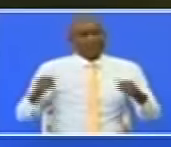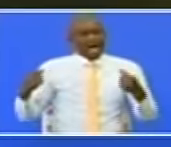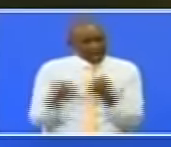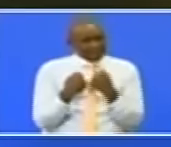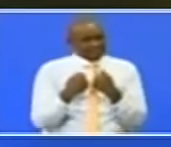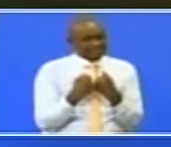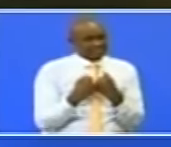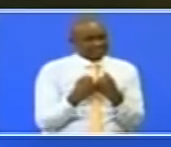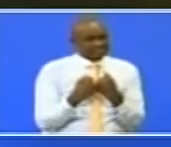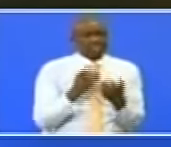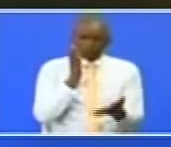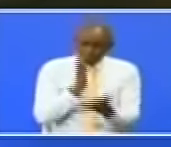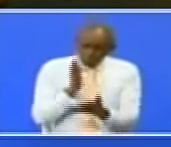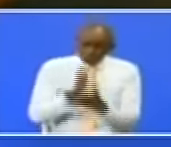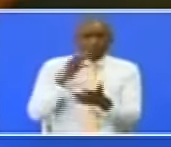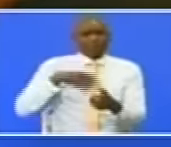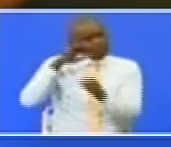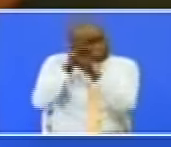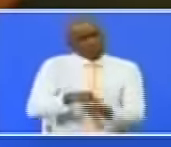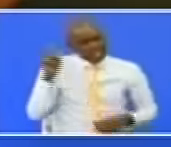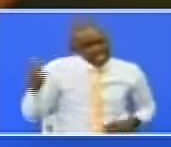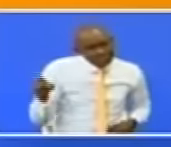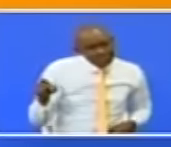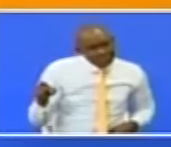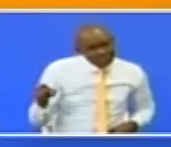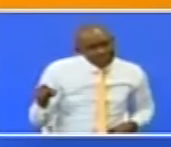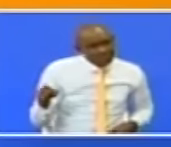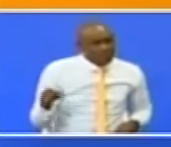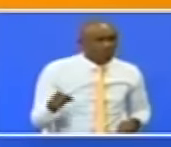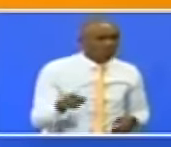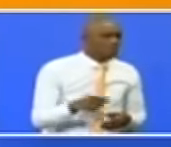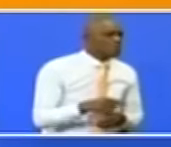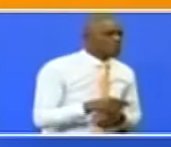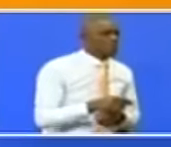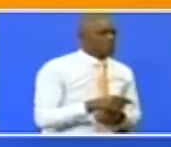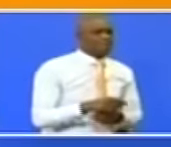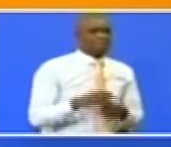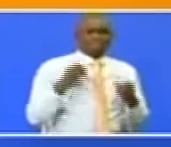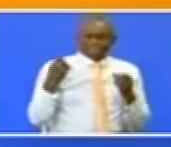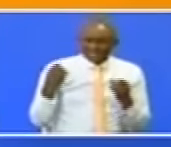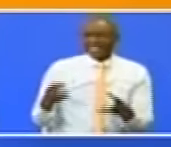anafanya anaweza pata unyanyapaa aina hii, basi kuna watoto wengi